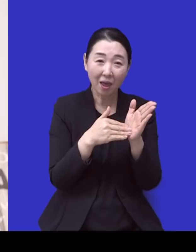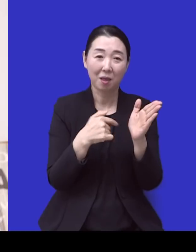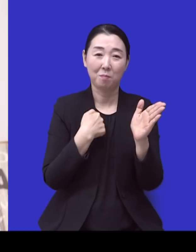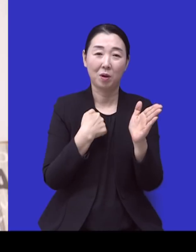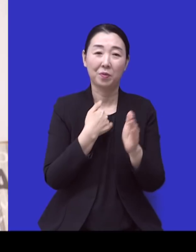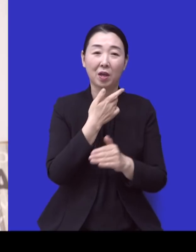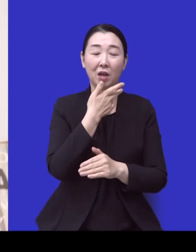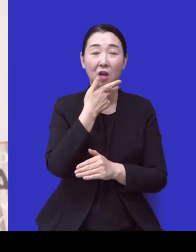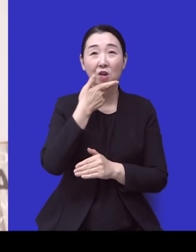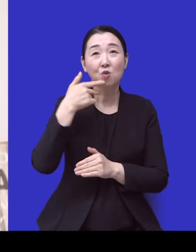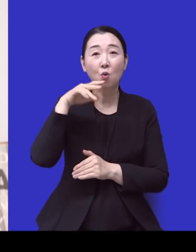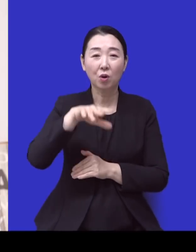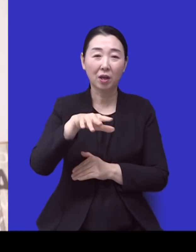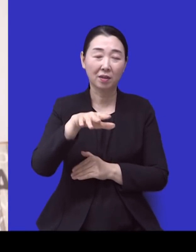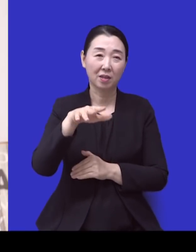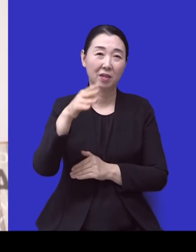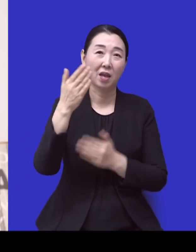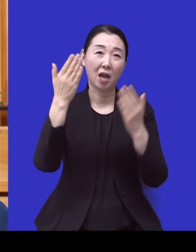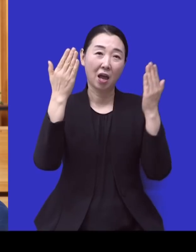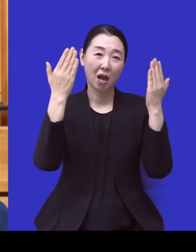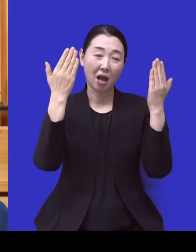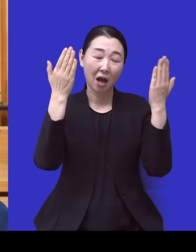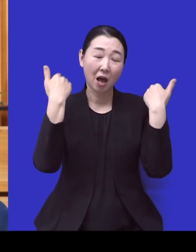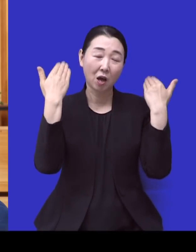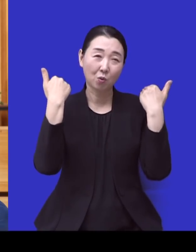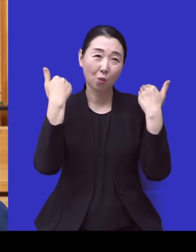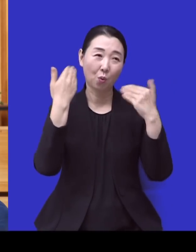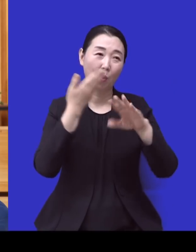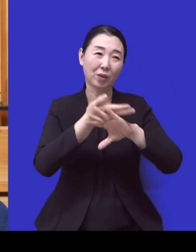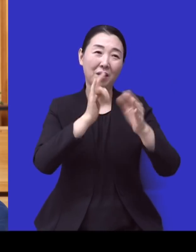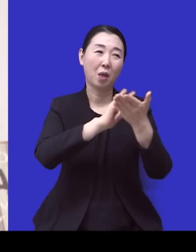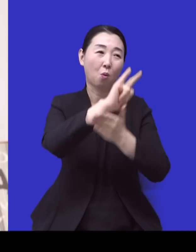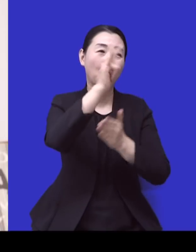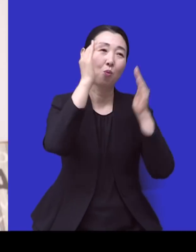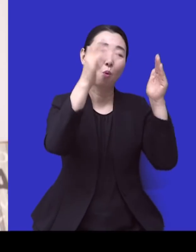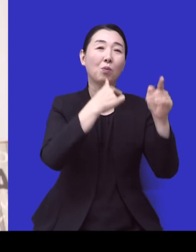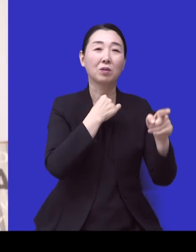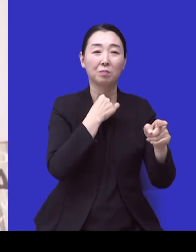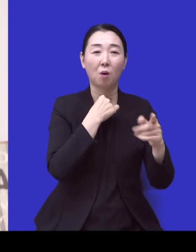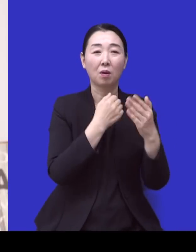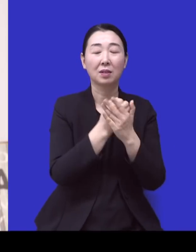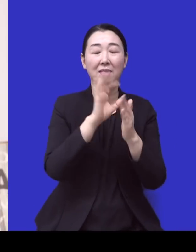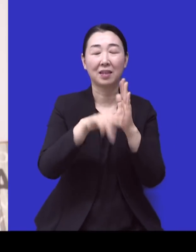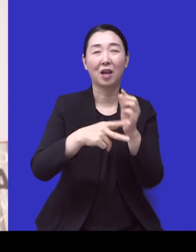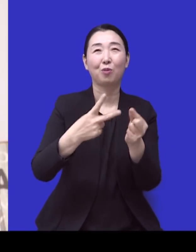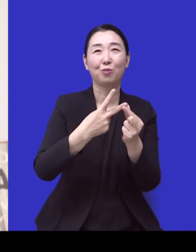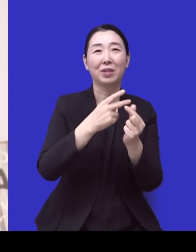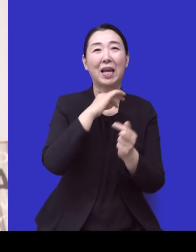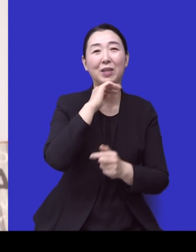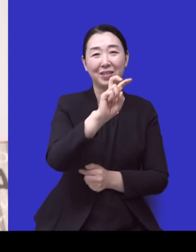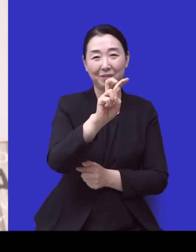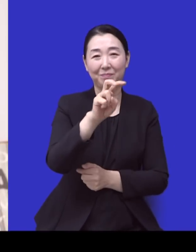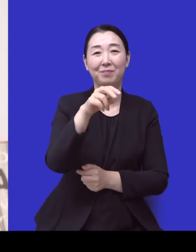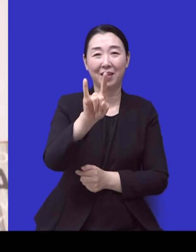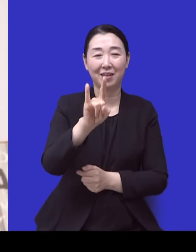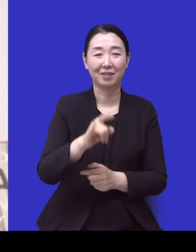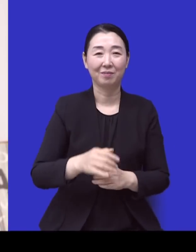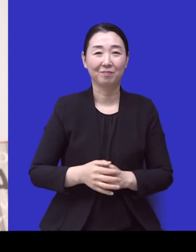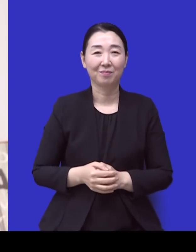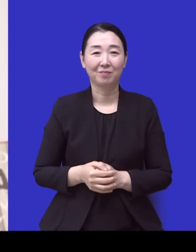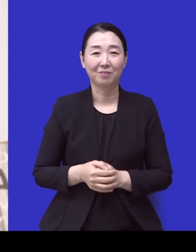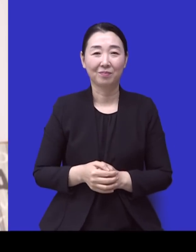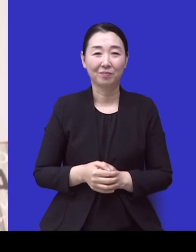영국에 있는 예. 학교 유학을 가고 싶어가지고 그 몇 학년 때요? 그때 이제 제가 재수를 했었어요. 20살이 때였는데 아.